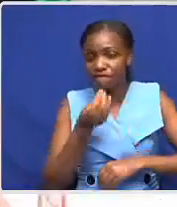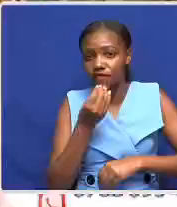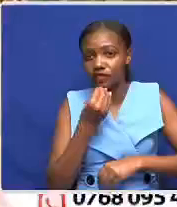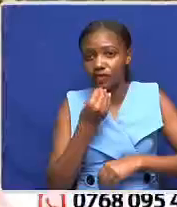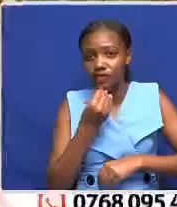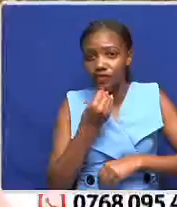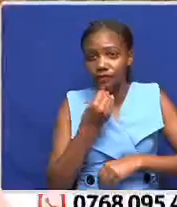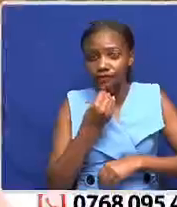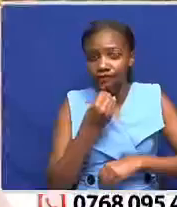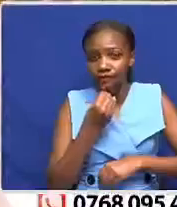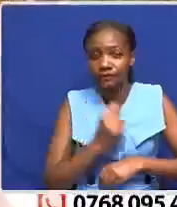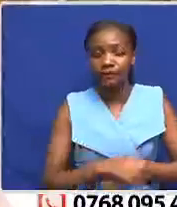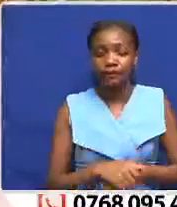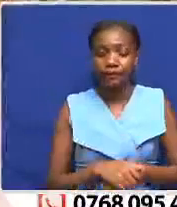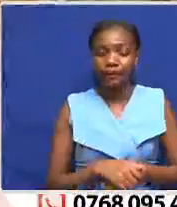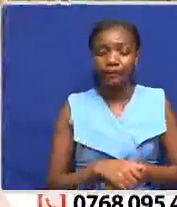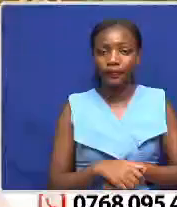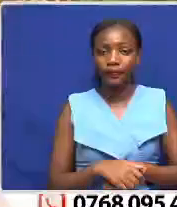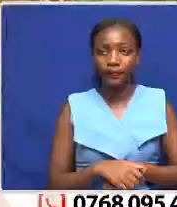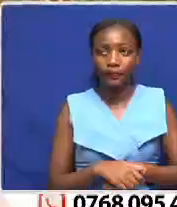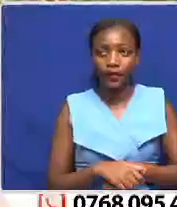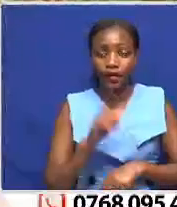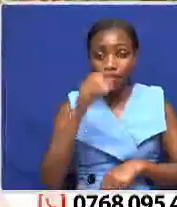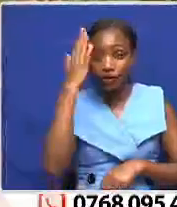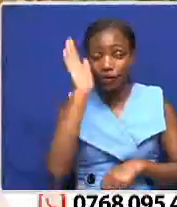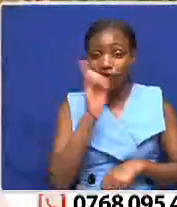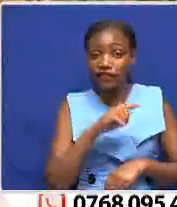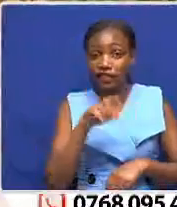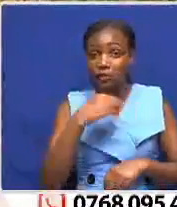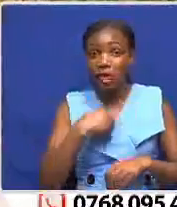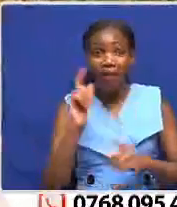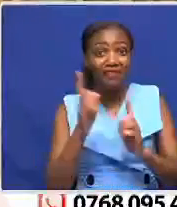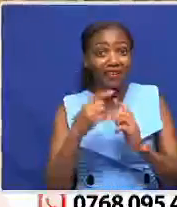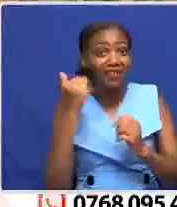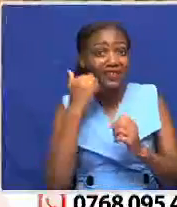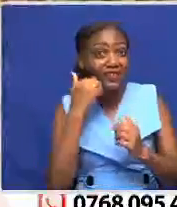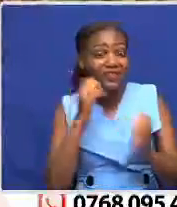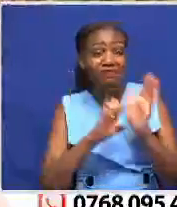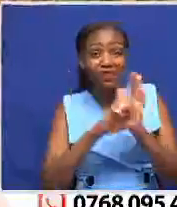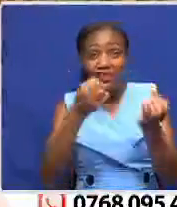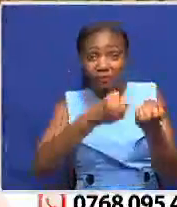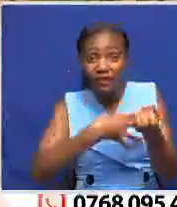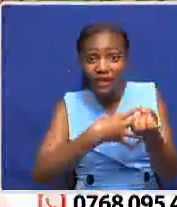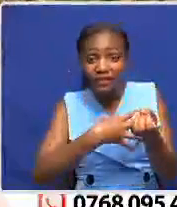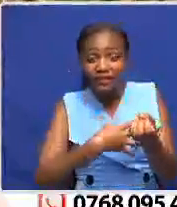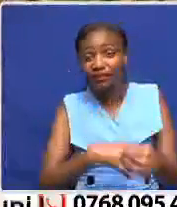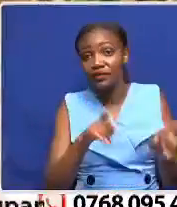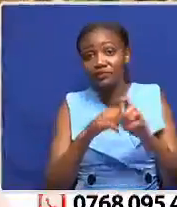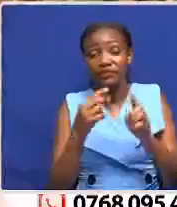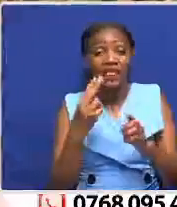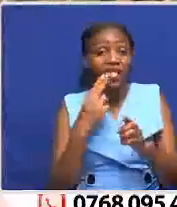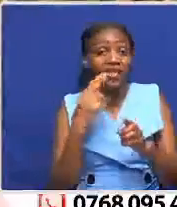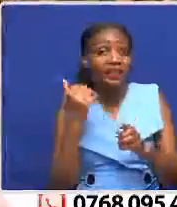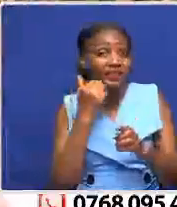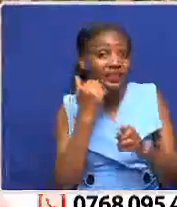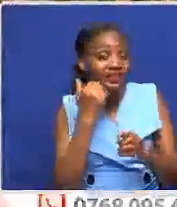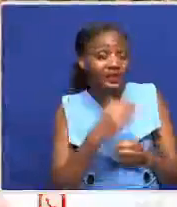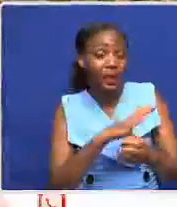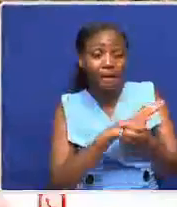to feed the nation. Magonjwa inazidi, magonjwa ya saratani, magonjwa ya diabetes,